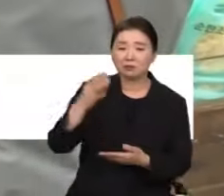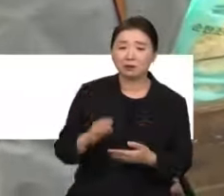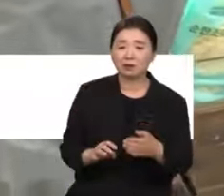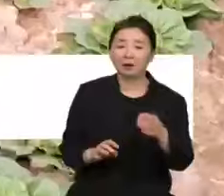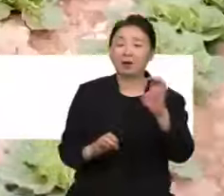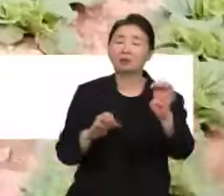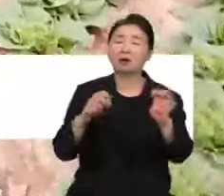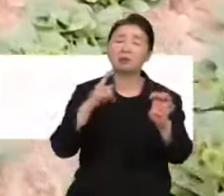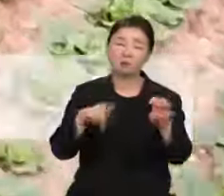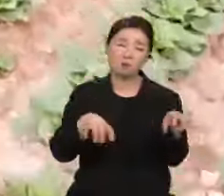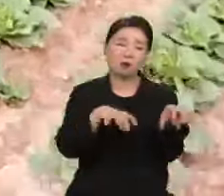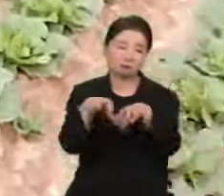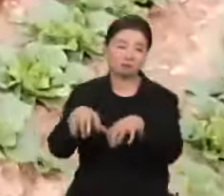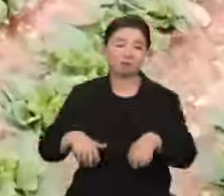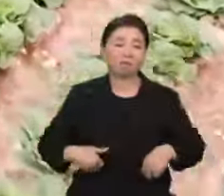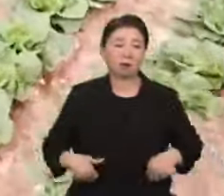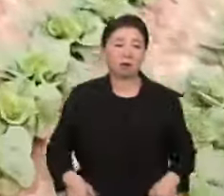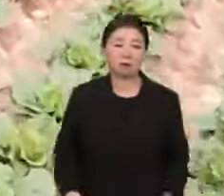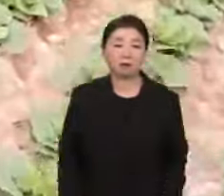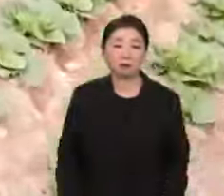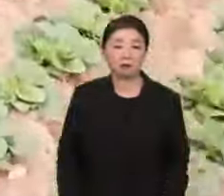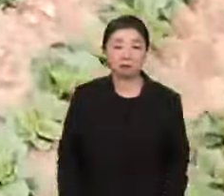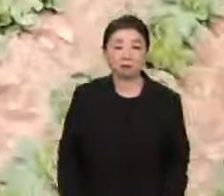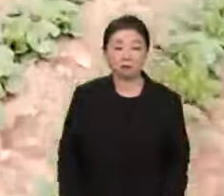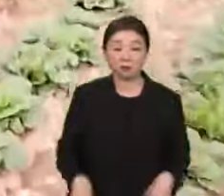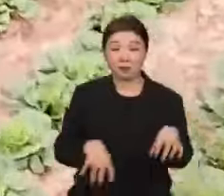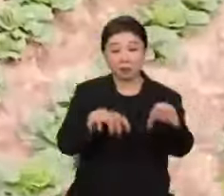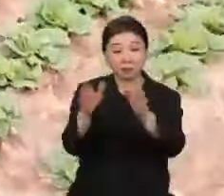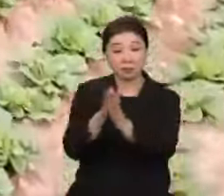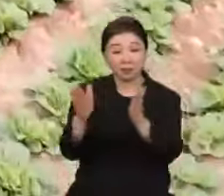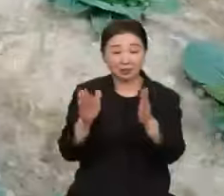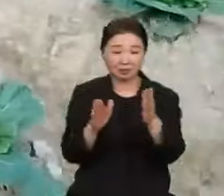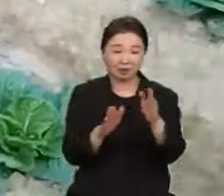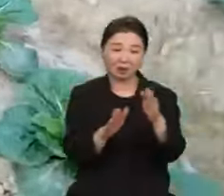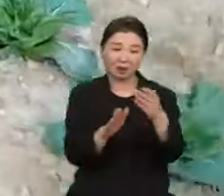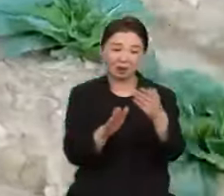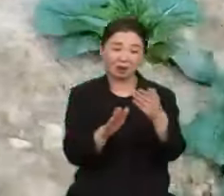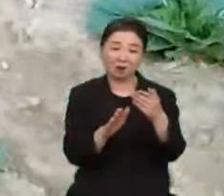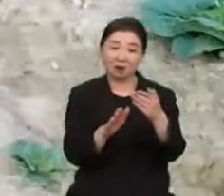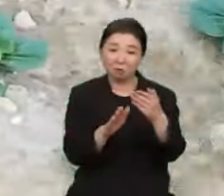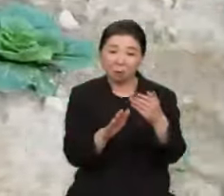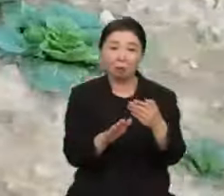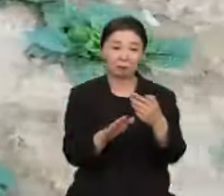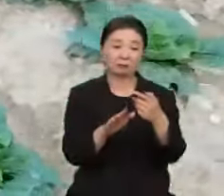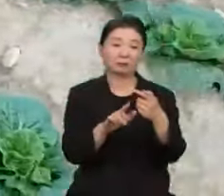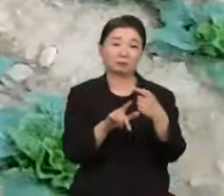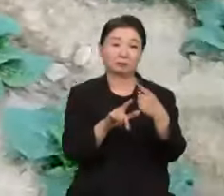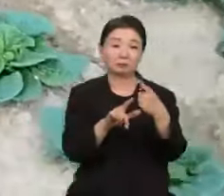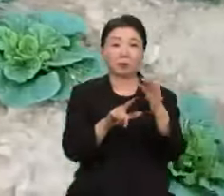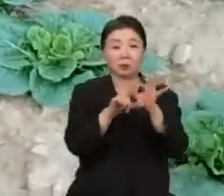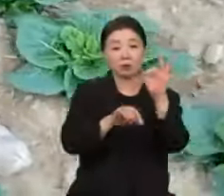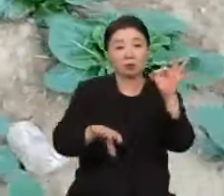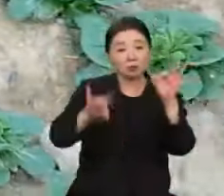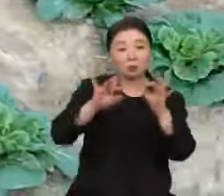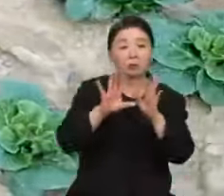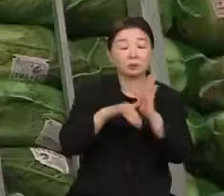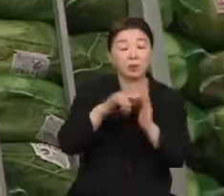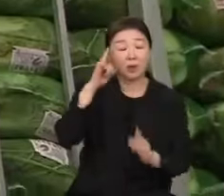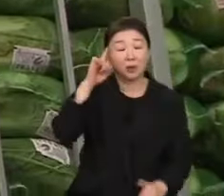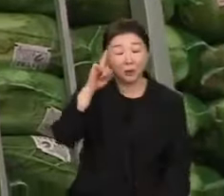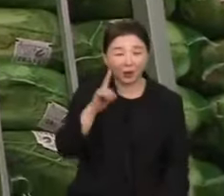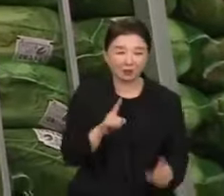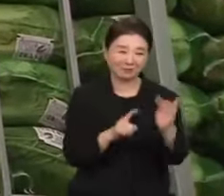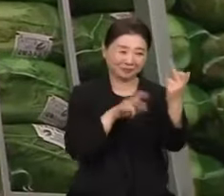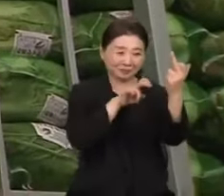40kg만 하려고요. 정부는 또 김장철이 시작되는 다음 달 초엔 해발 600m 이하 지역에서 가을 배추 출하가